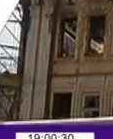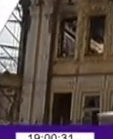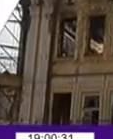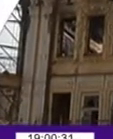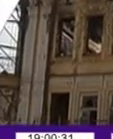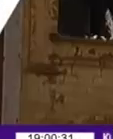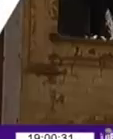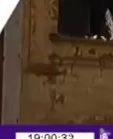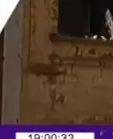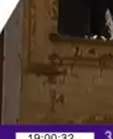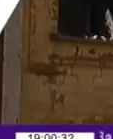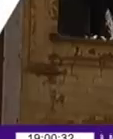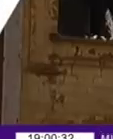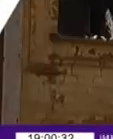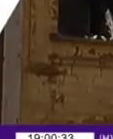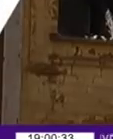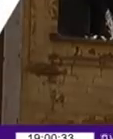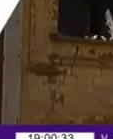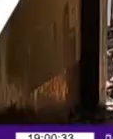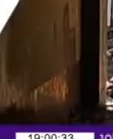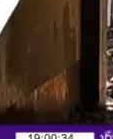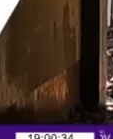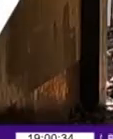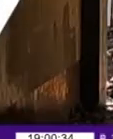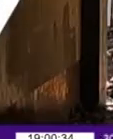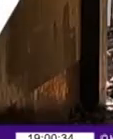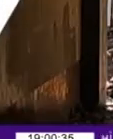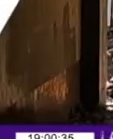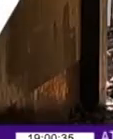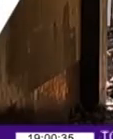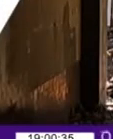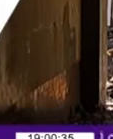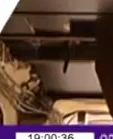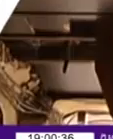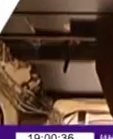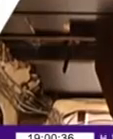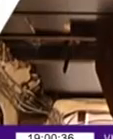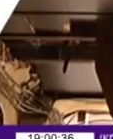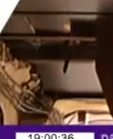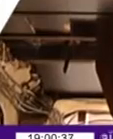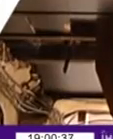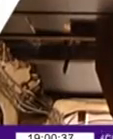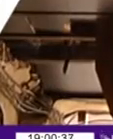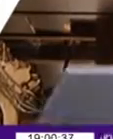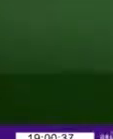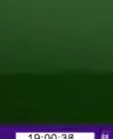Півтора столітня пам'ятка архітектури на Хрещатику пережила Другу світову і не пережила реставрацію. Чи дізнаємось причини пожежі?